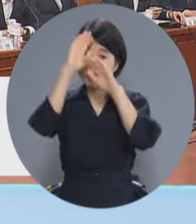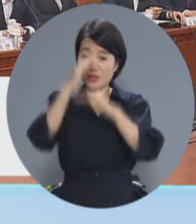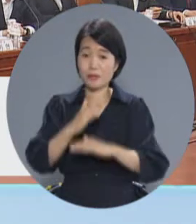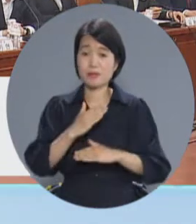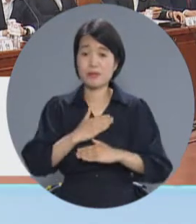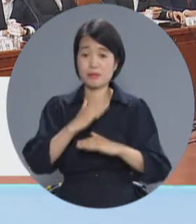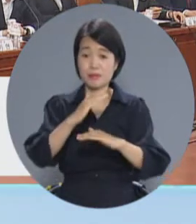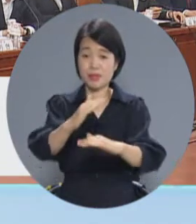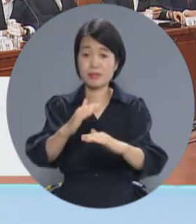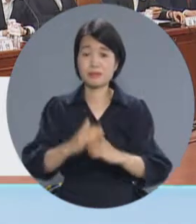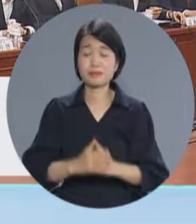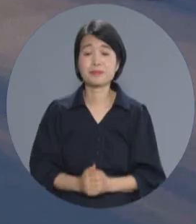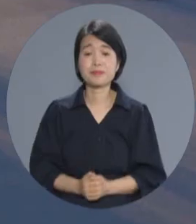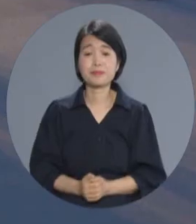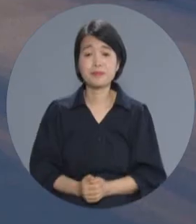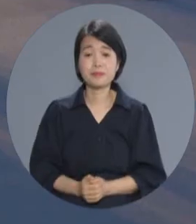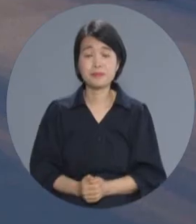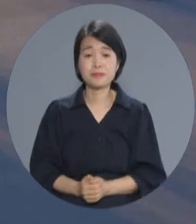기자가 전합니다